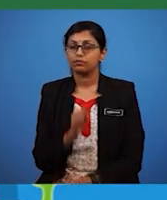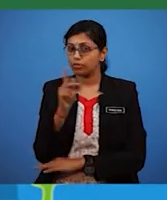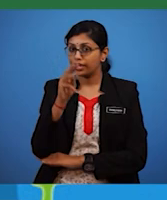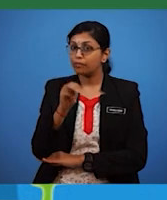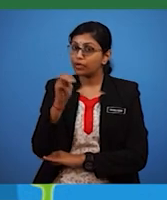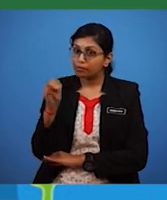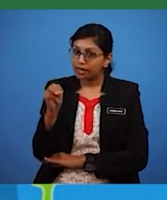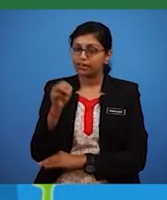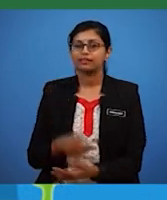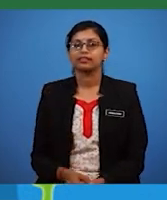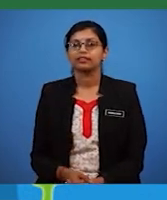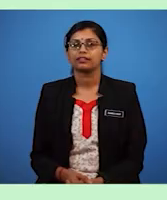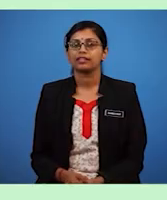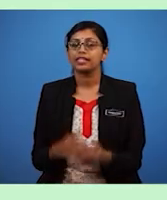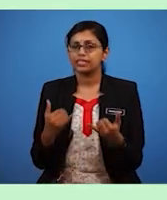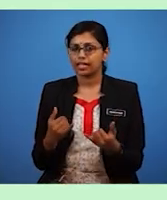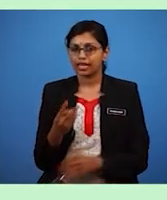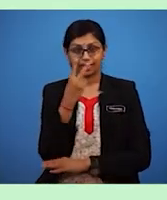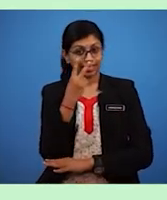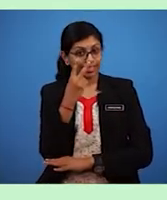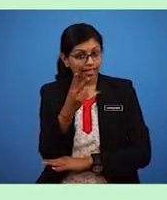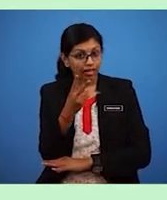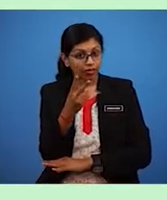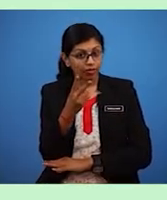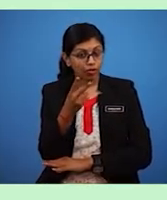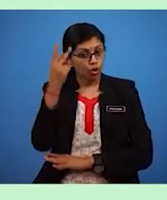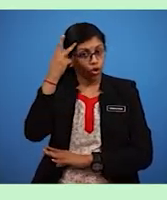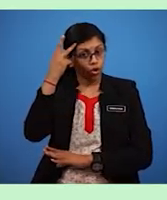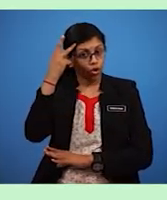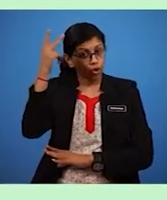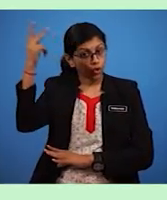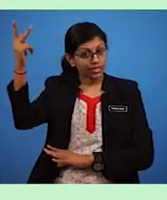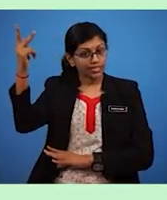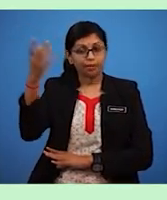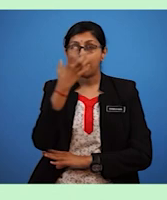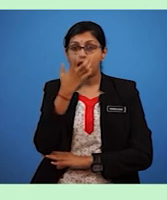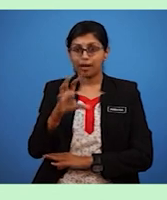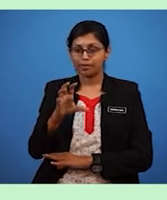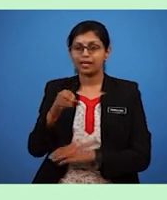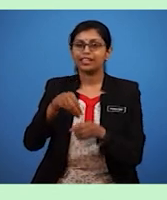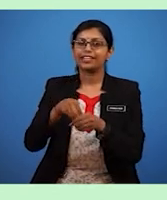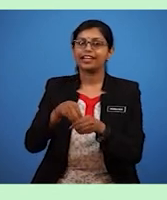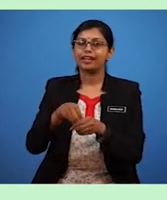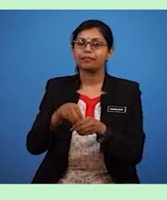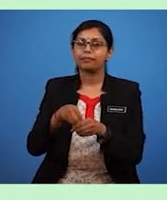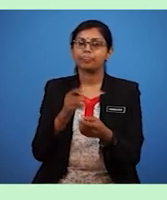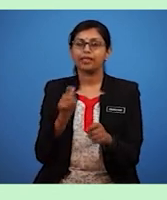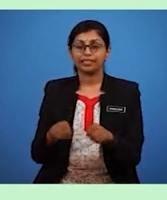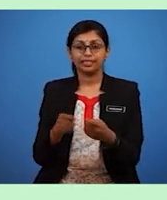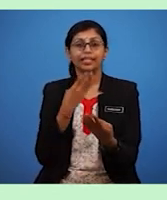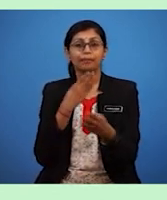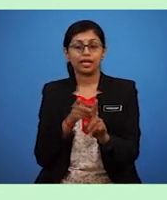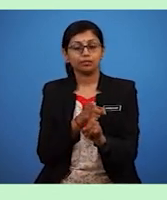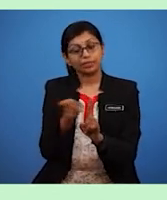Baiklah murid-murid, mari kita lihat konsep haba dalam tindak balas penyesaran.